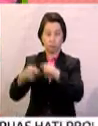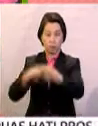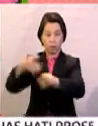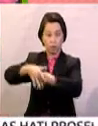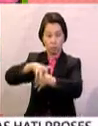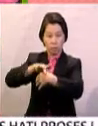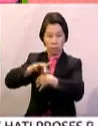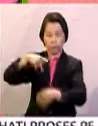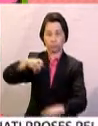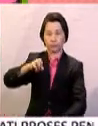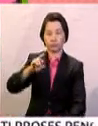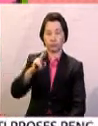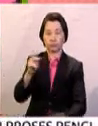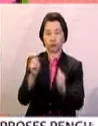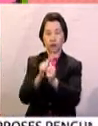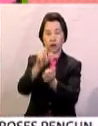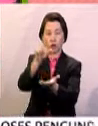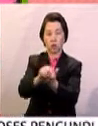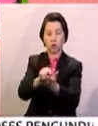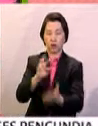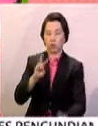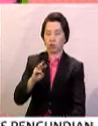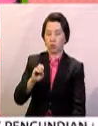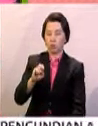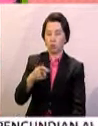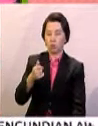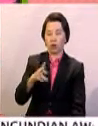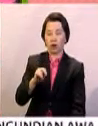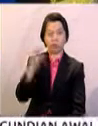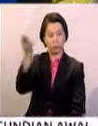awal PRK Semenyih bersama wartawan Mohan Chinasami.